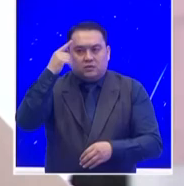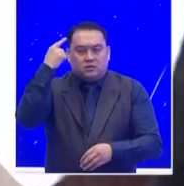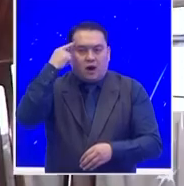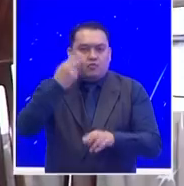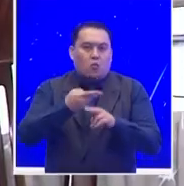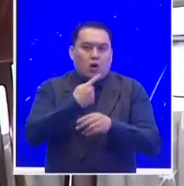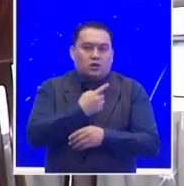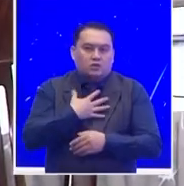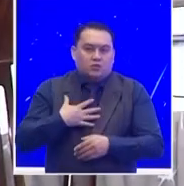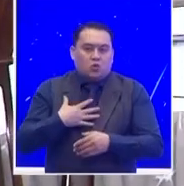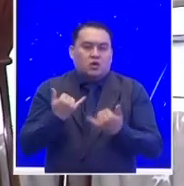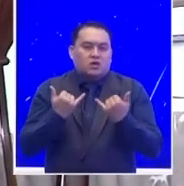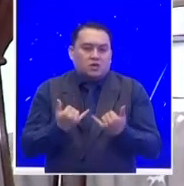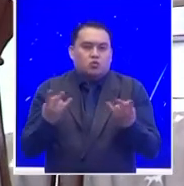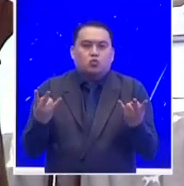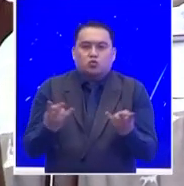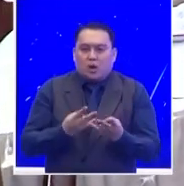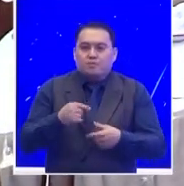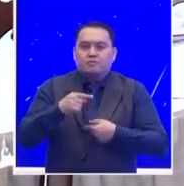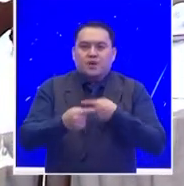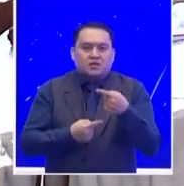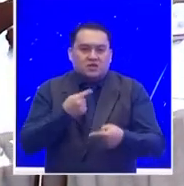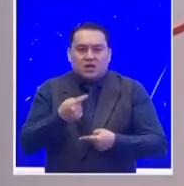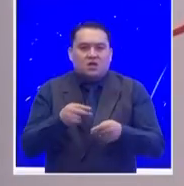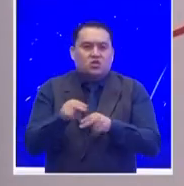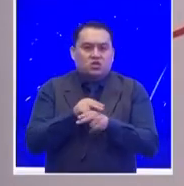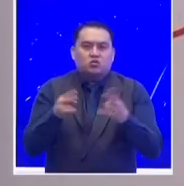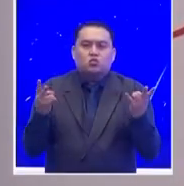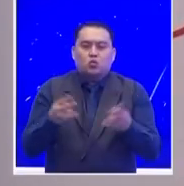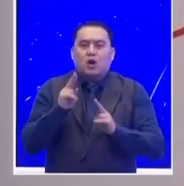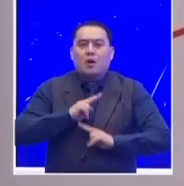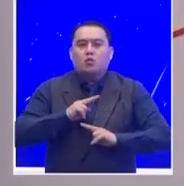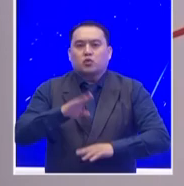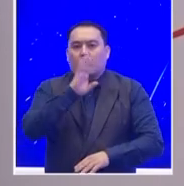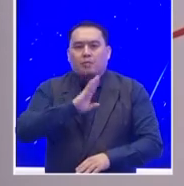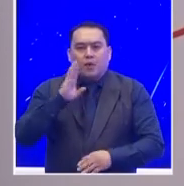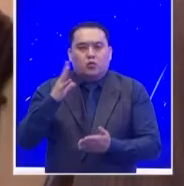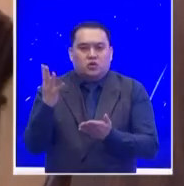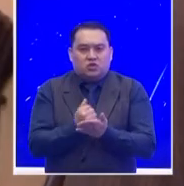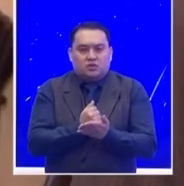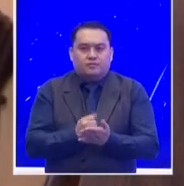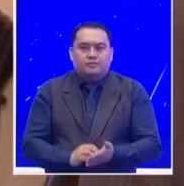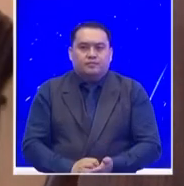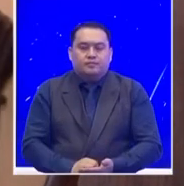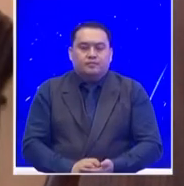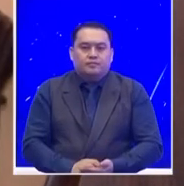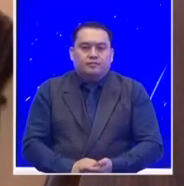черепно-мозговую травму и до сих пор нуждается в постоянном лечении. Работу для его мамы нашли.